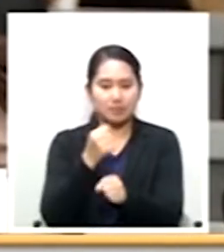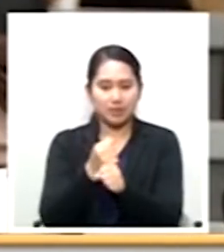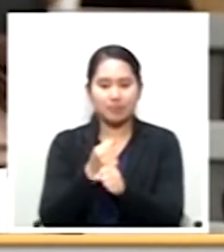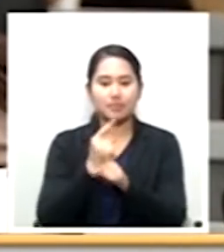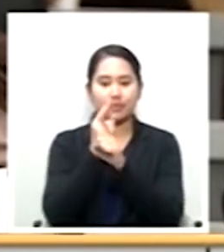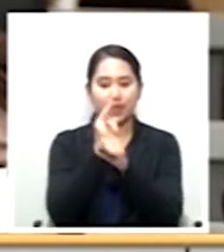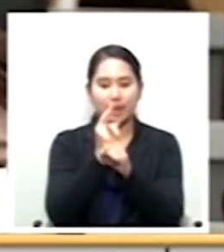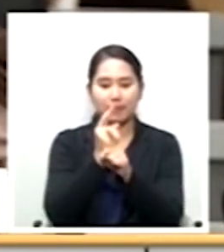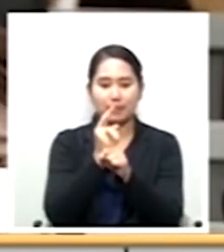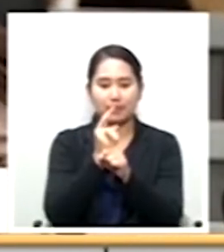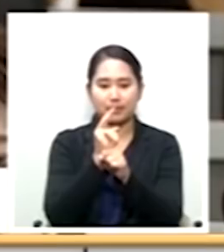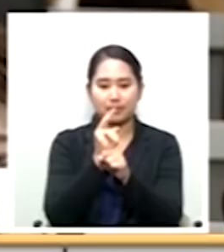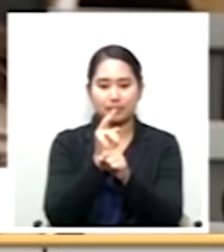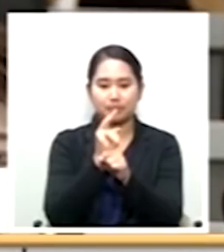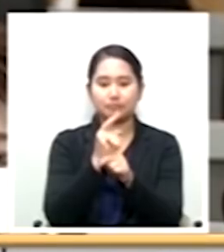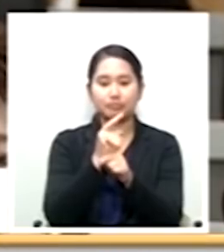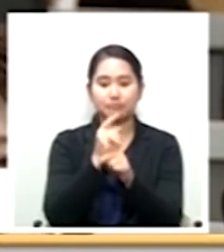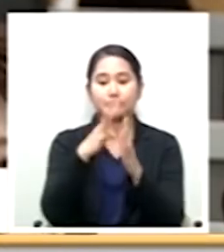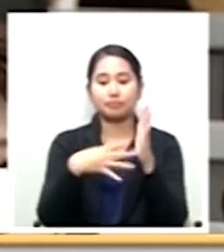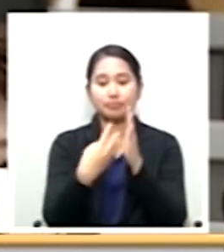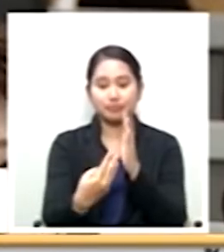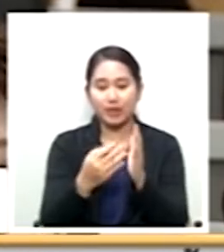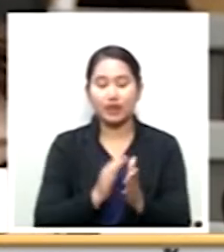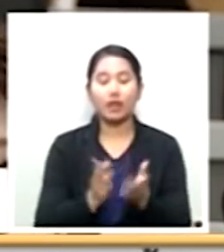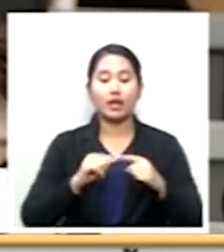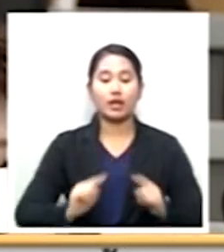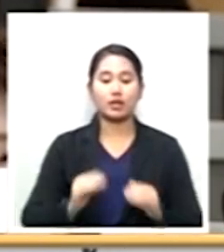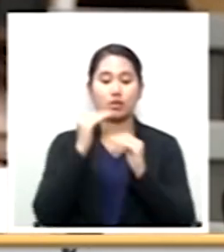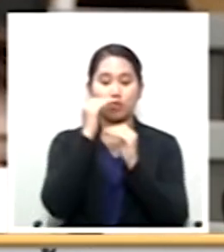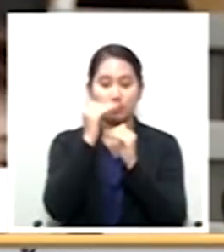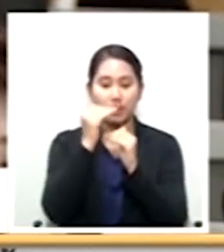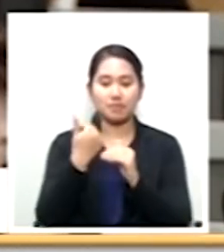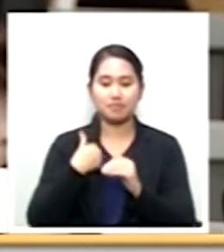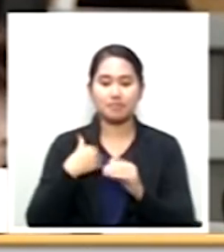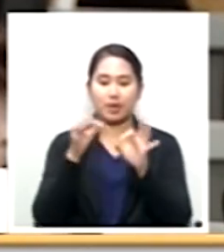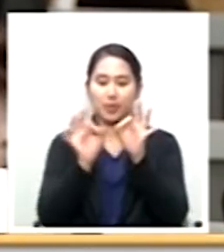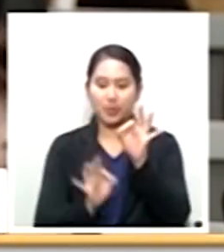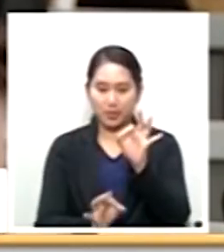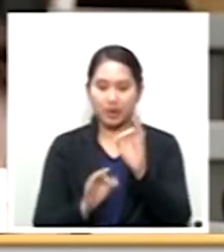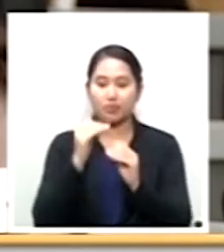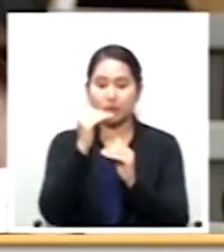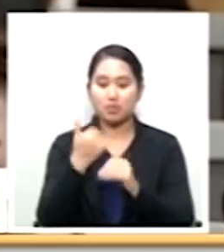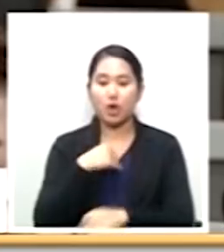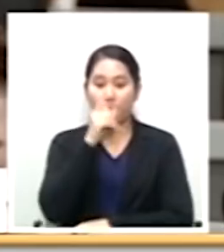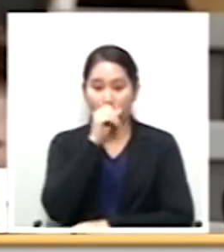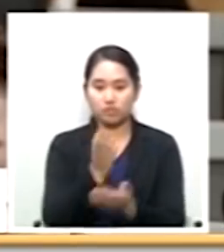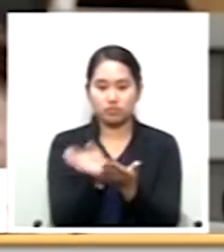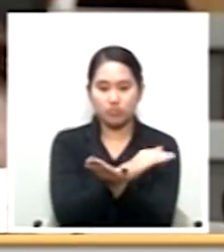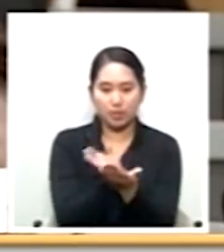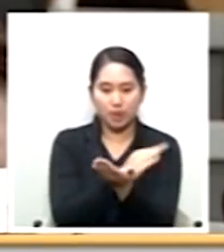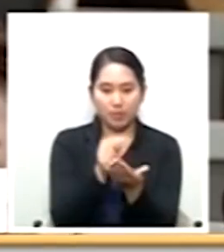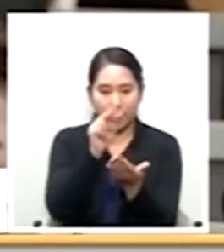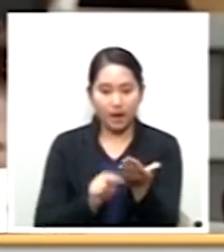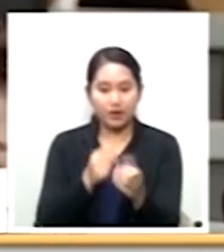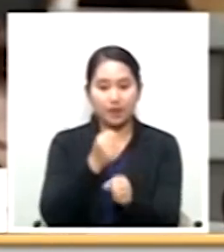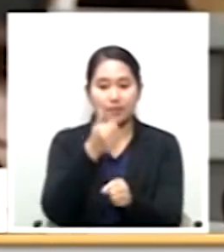บัญญัติยังมีพักต้องกล่าวถึงครับรัฐธรรมนูญกำหนดหน้าที่ของรัฐเอาไว้ด้วยครับนะครับลองเปิดอ่านรัฐธรรมนูญได้เกี่ยวกับเรื่องการ